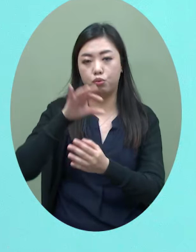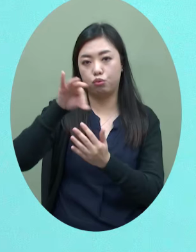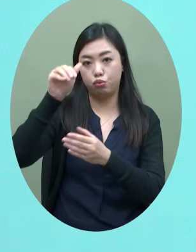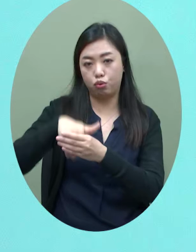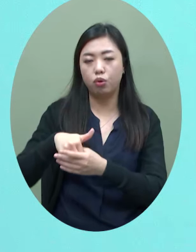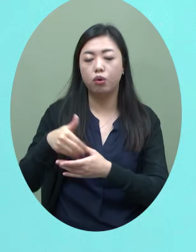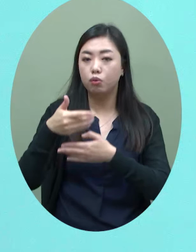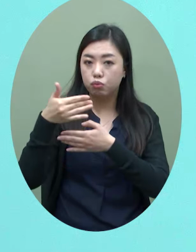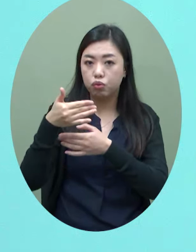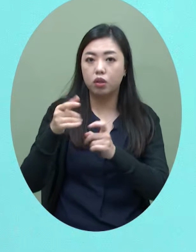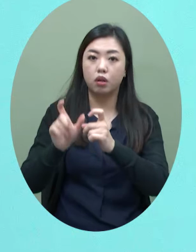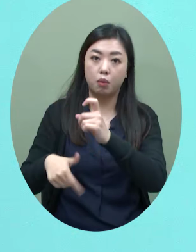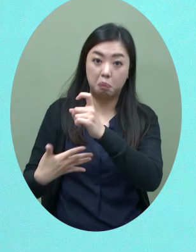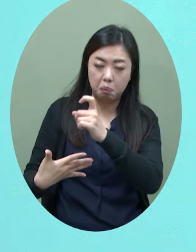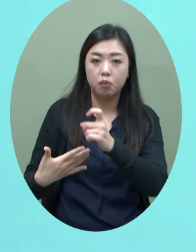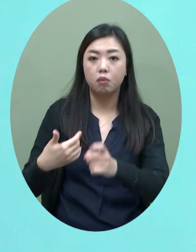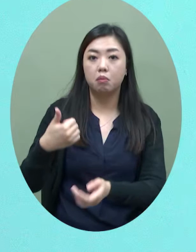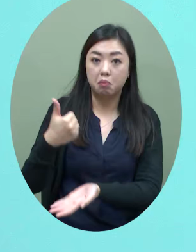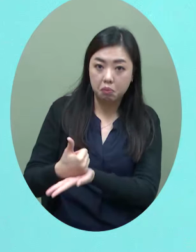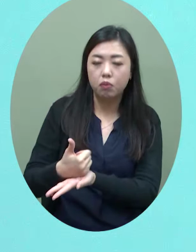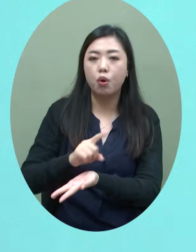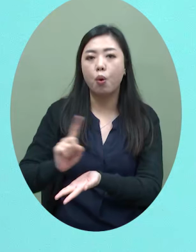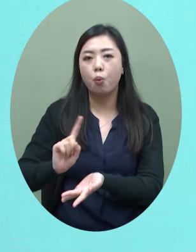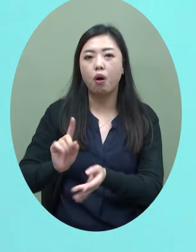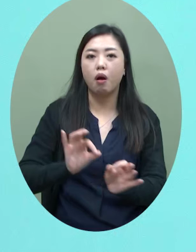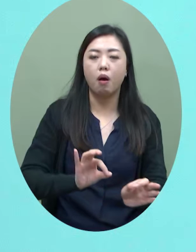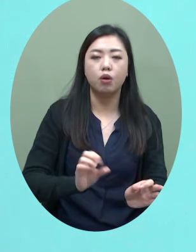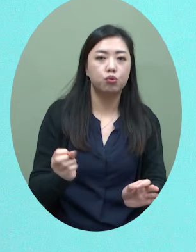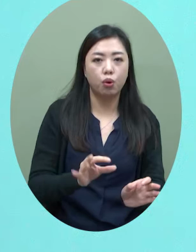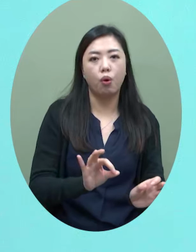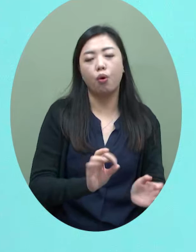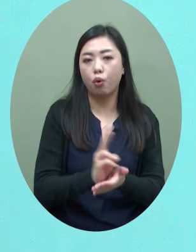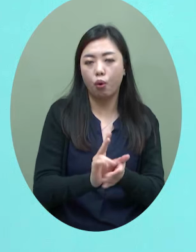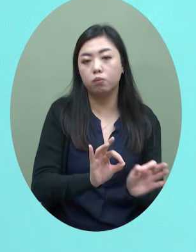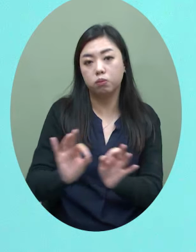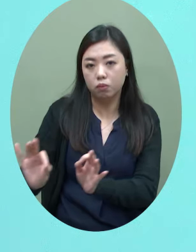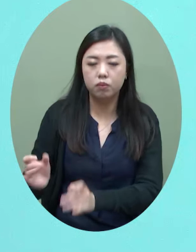係如期9月5日舉行啊，亦或係需要作一個調整。